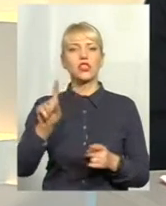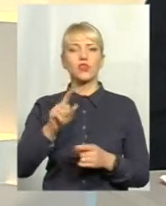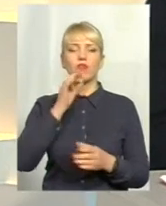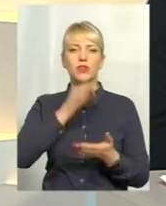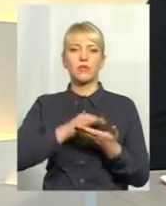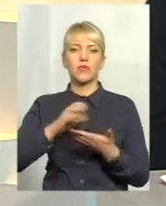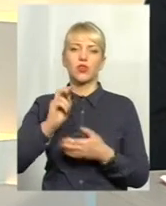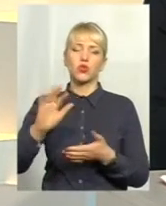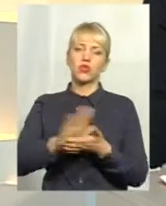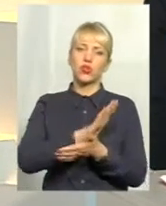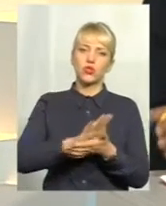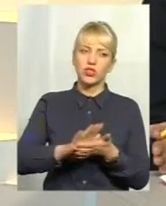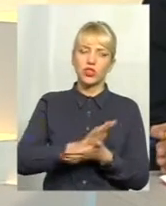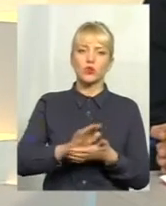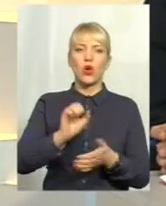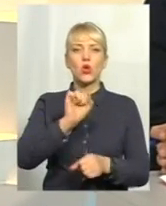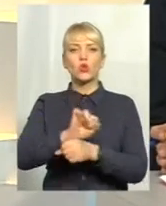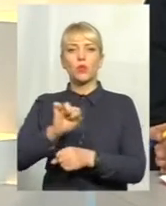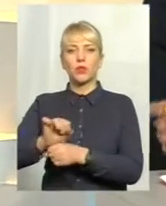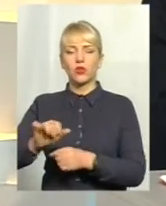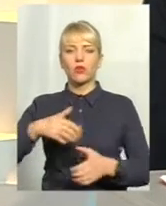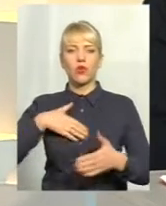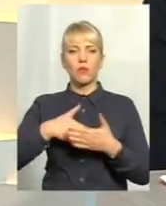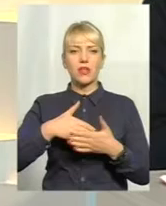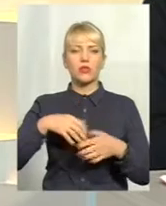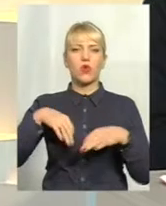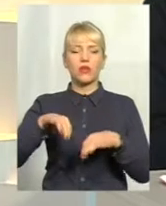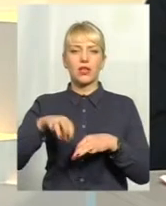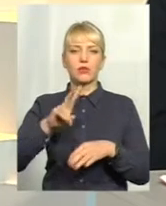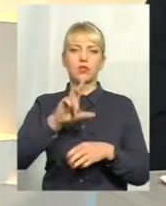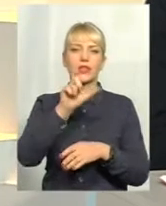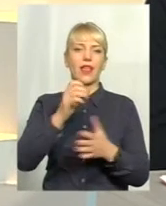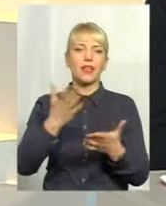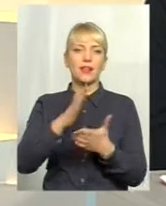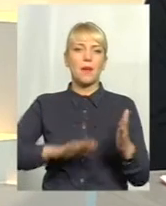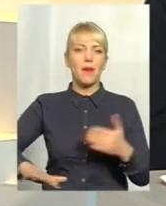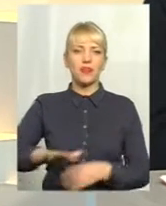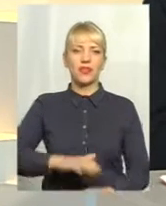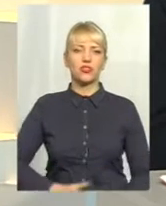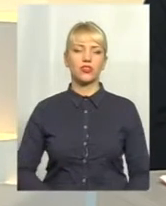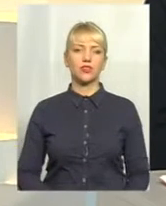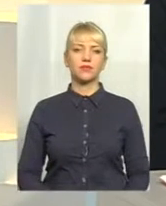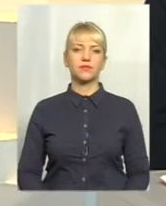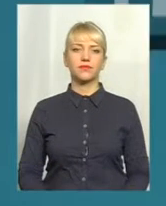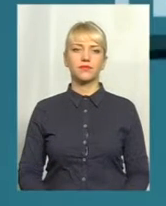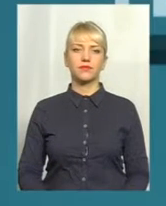за розчистку зупинок громадського транспорту, хто за які майданчики. Будь